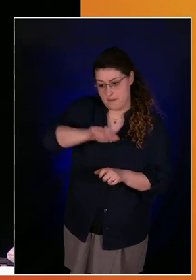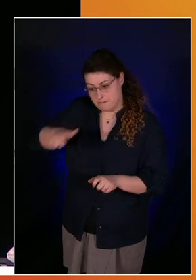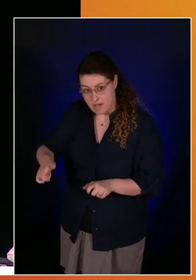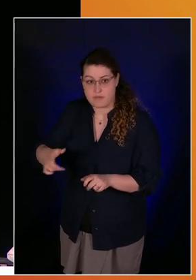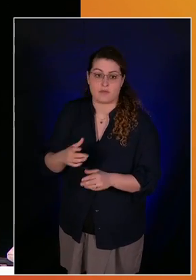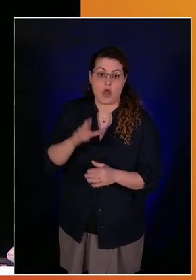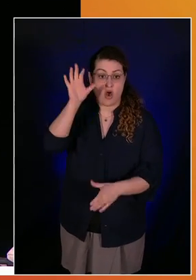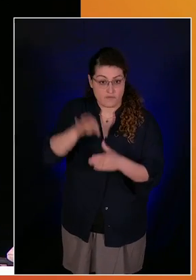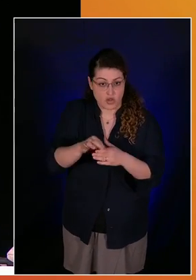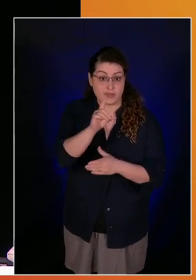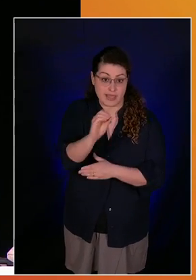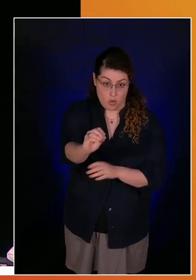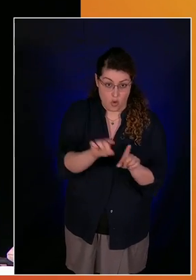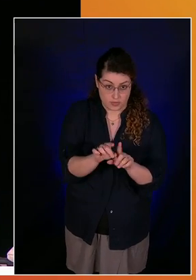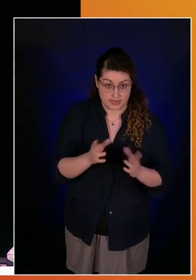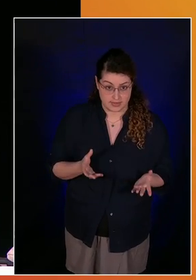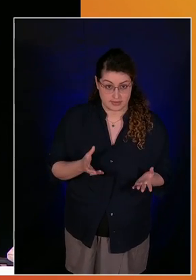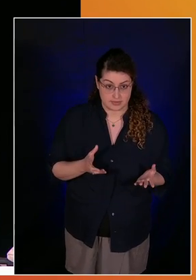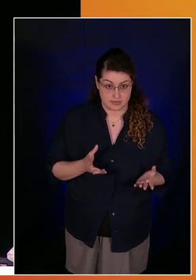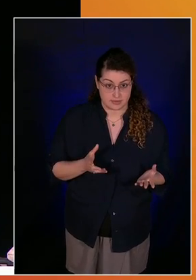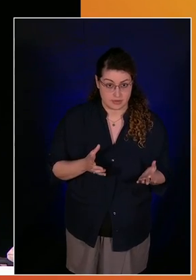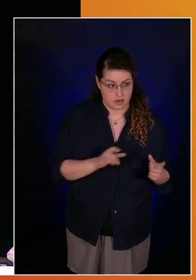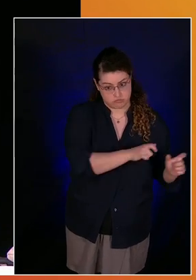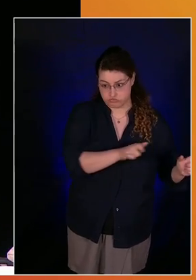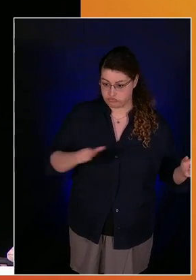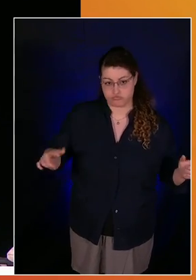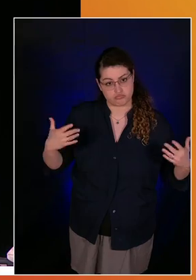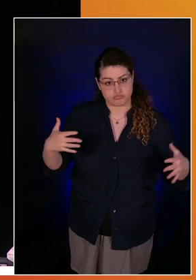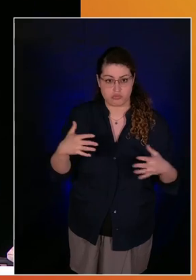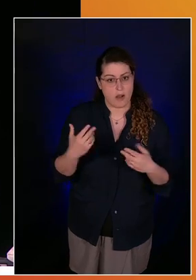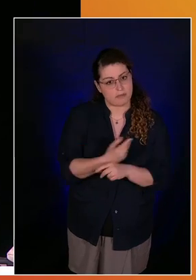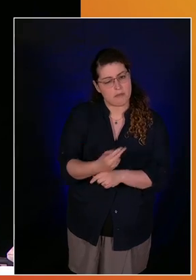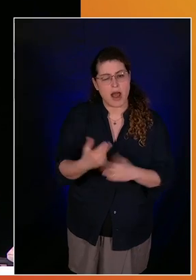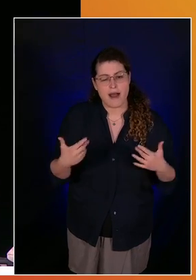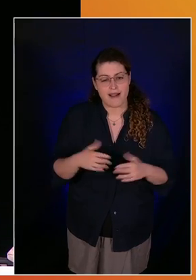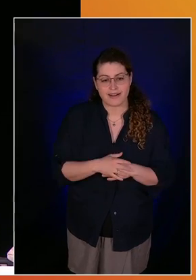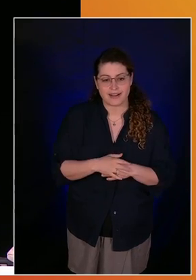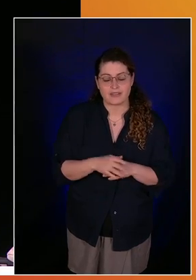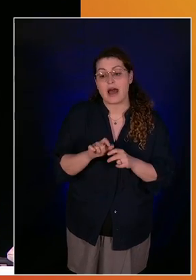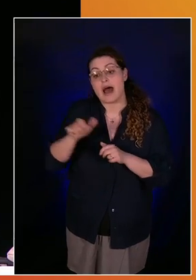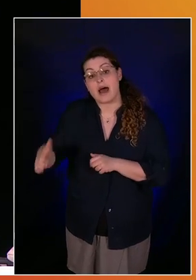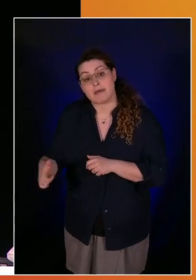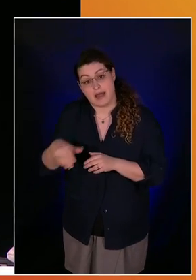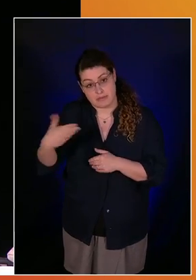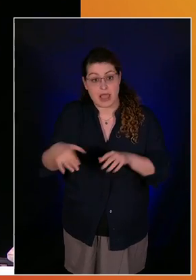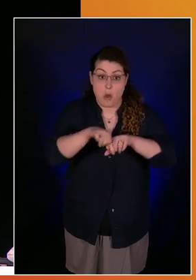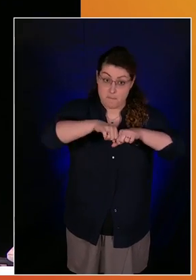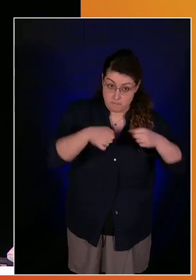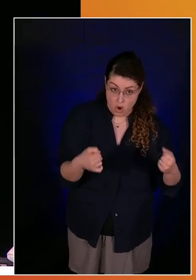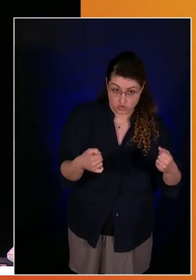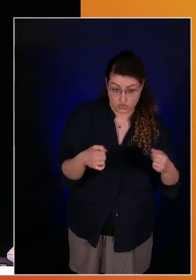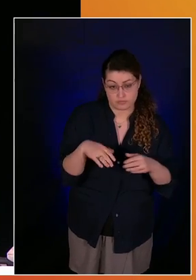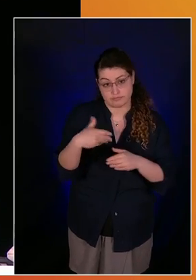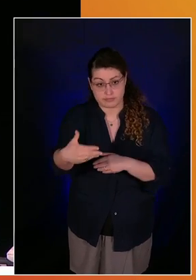document d'orientation mes camarades donc on a déjà un gros morceau là nous effectuerons donc une petite pause et nous